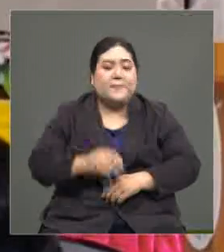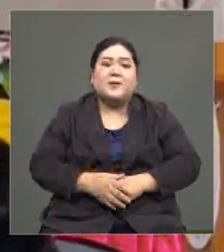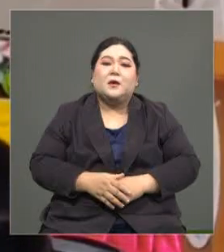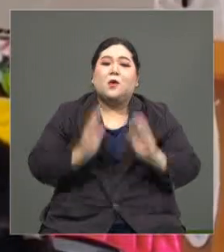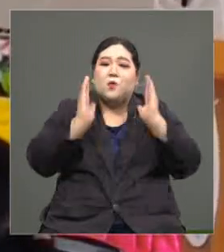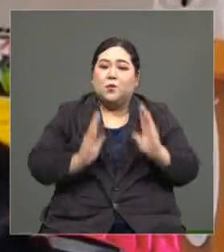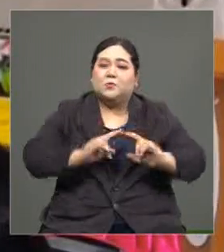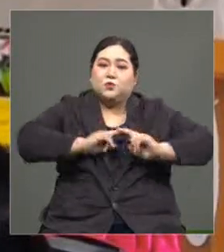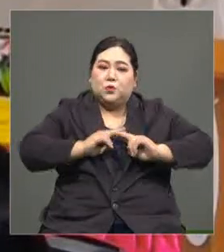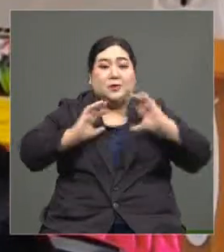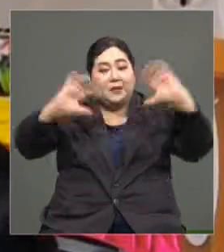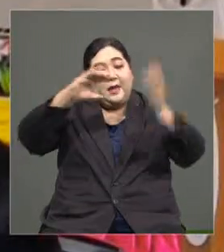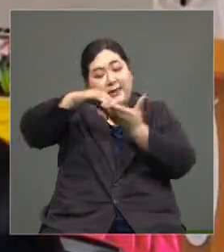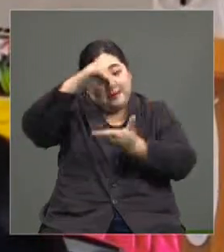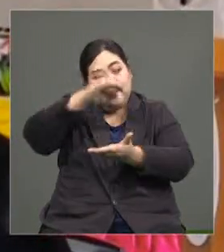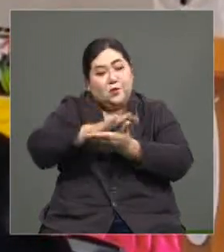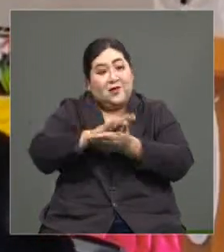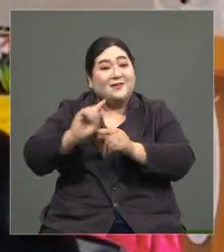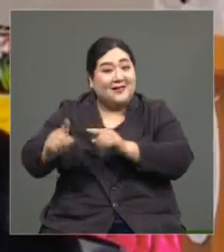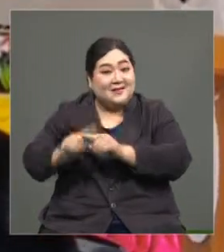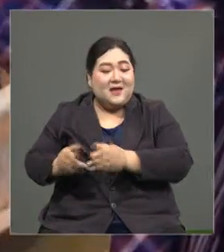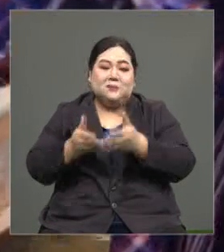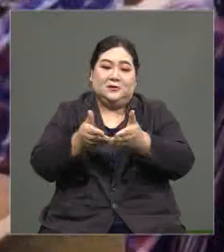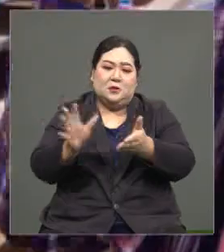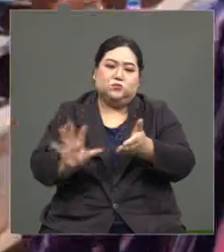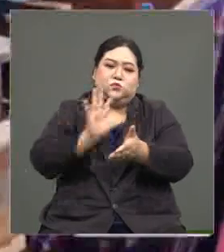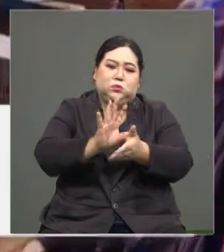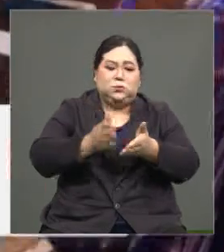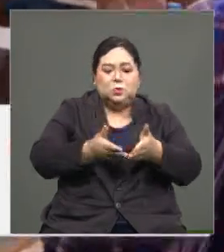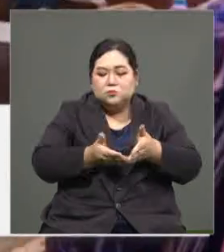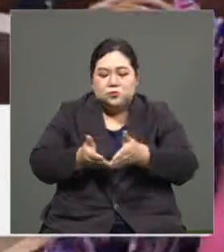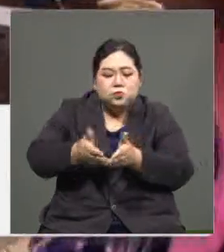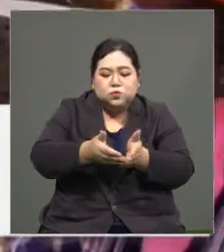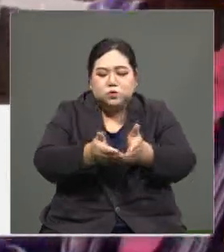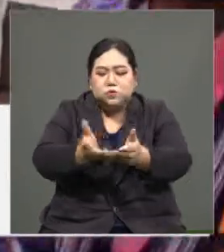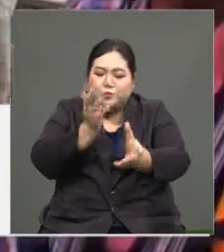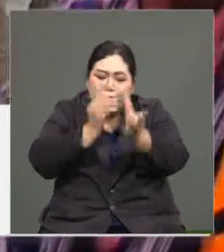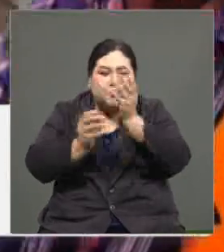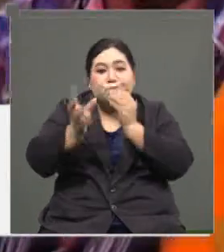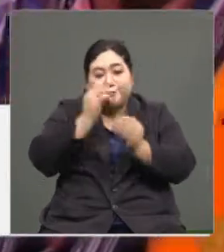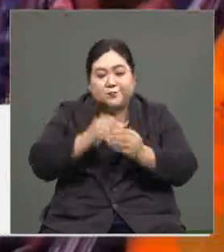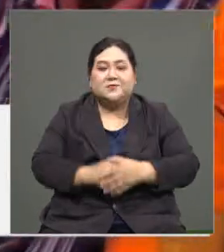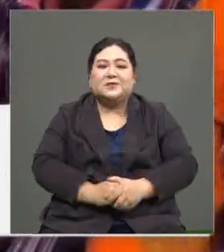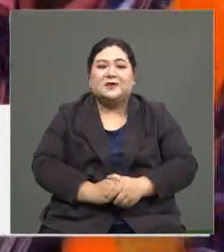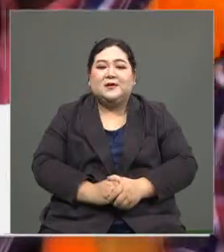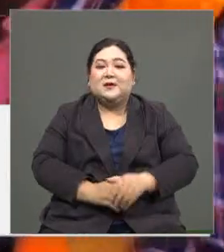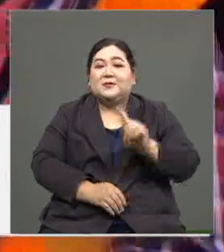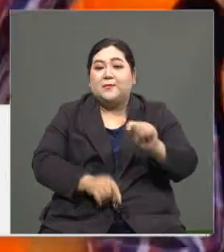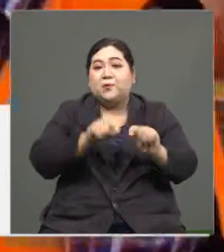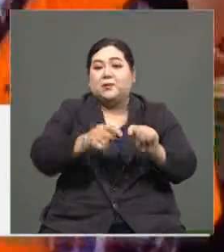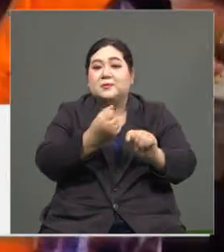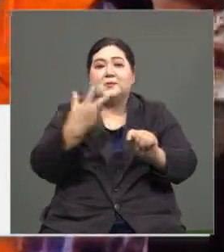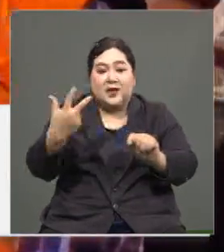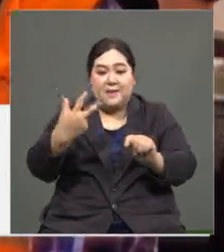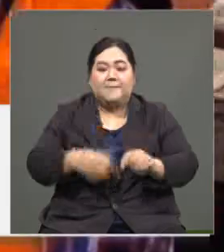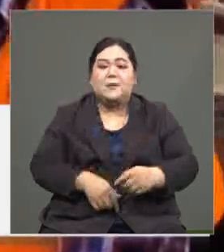รวจเส้นทางคลองขนมจีนสำหรับการล่องเรือศึกษาในครั้งนี้กินพื้นที่4ตำบลคือตำบล3กอตำบลบ้านหลวง